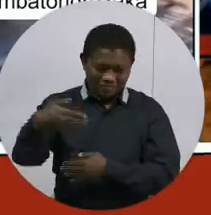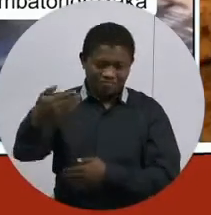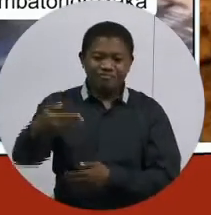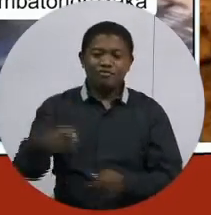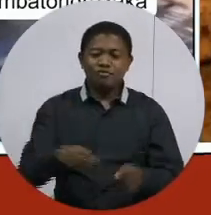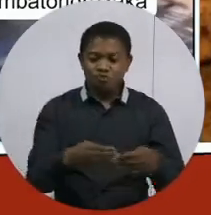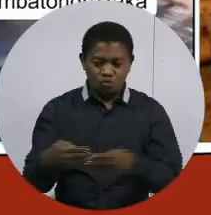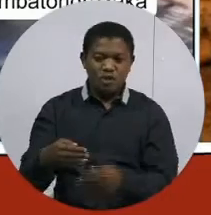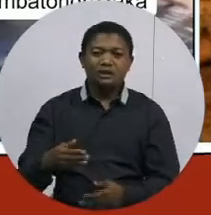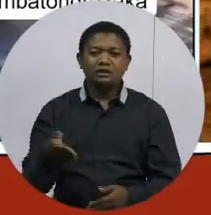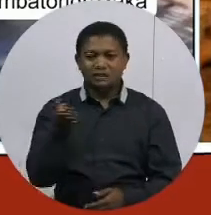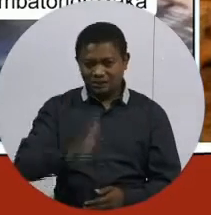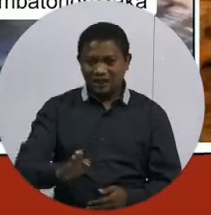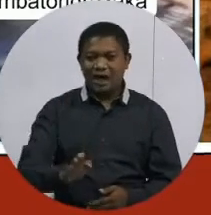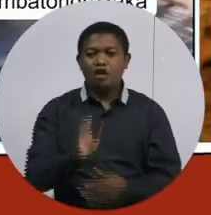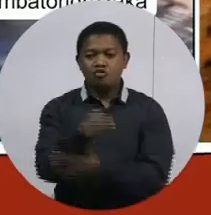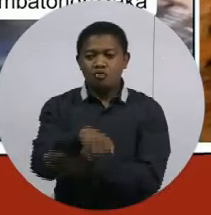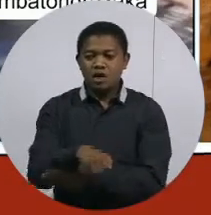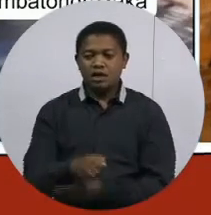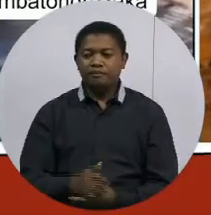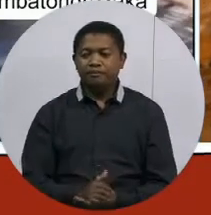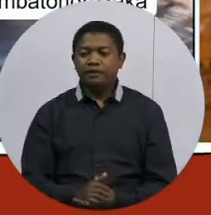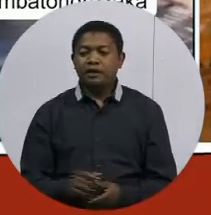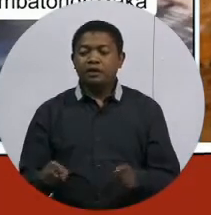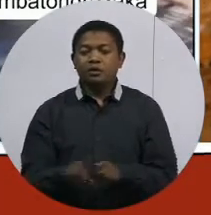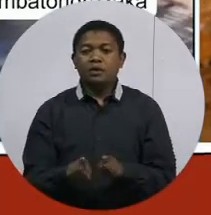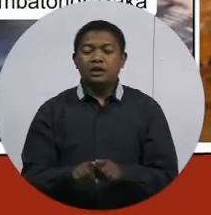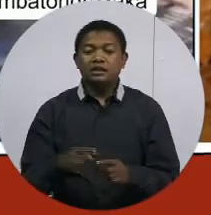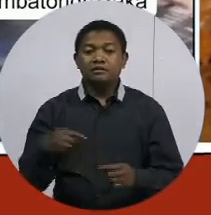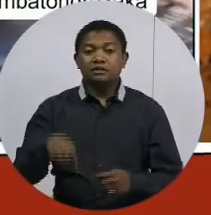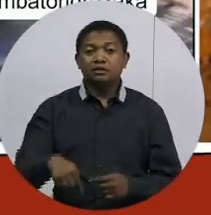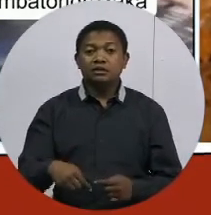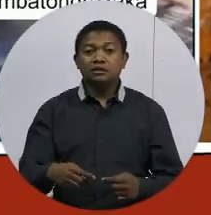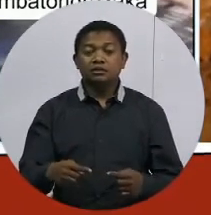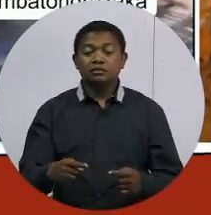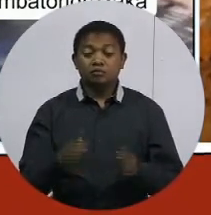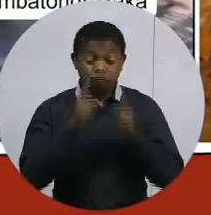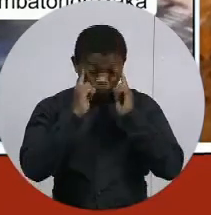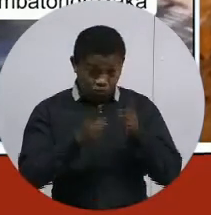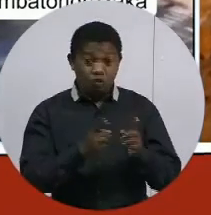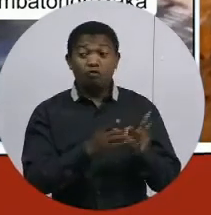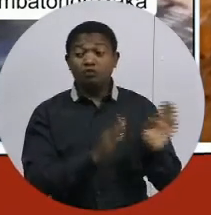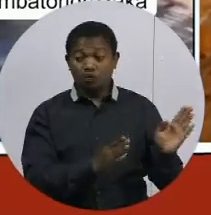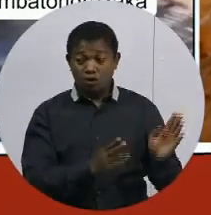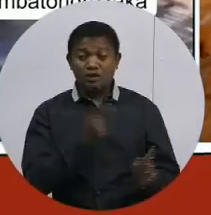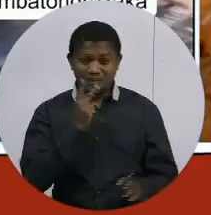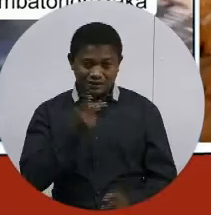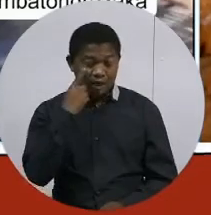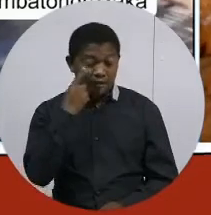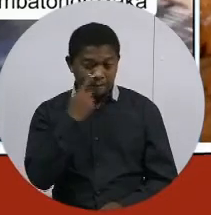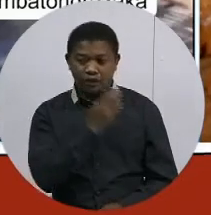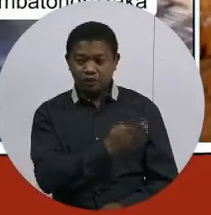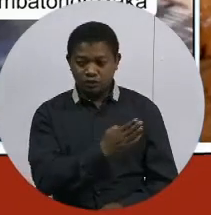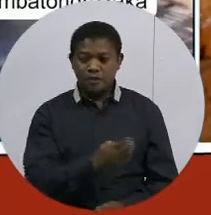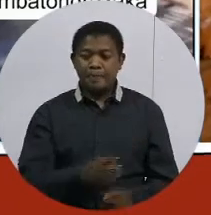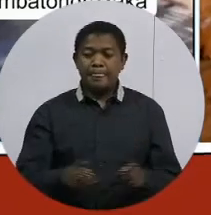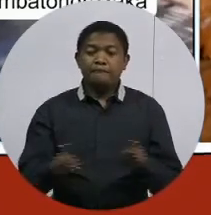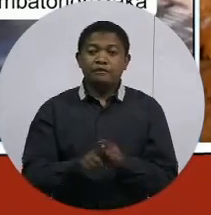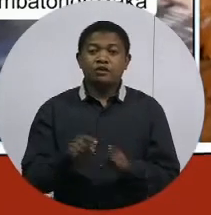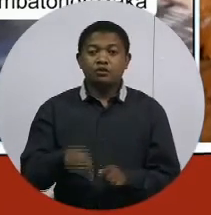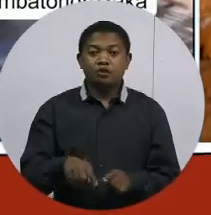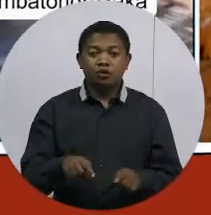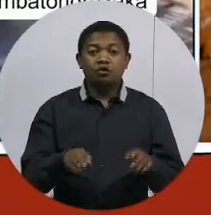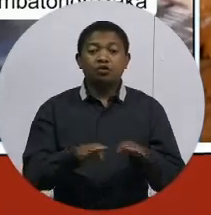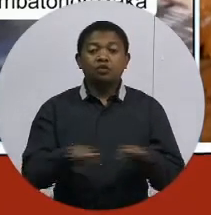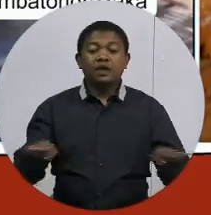ka dia anisan'izany ny arena 44 efa mandeha efa misosa ny lalana antsika miteny zao a eo ihany koa ny mananga zipo